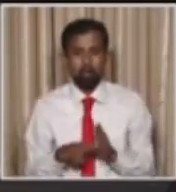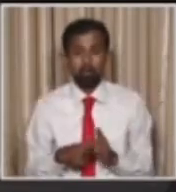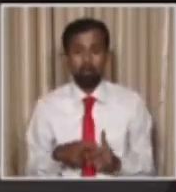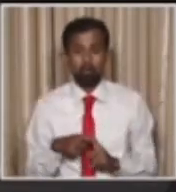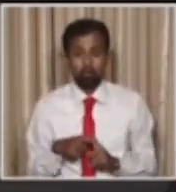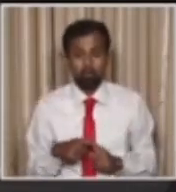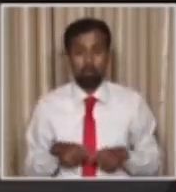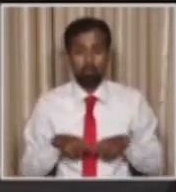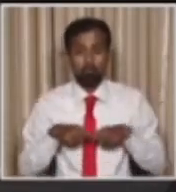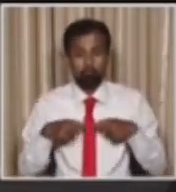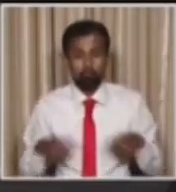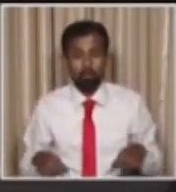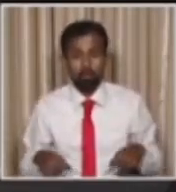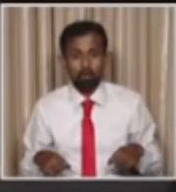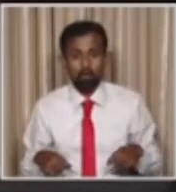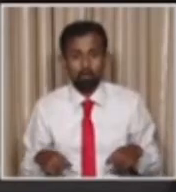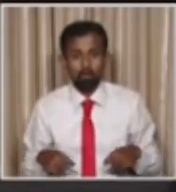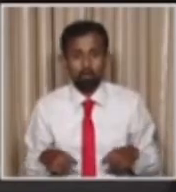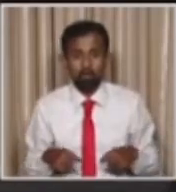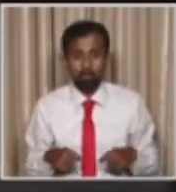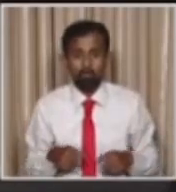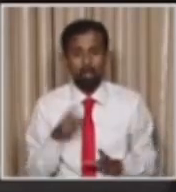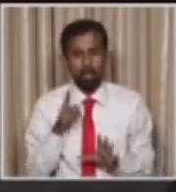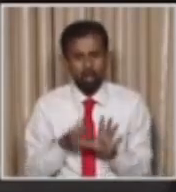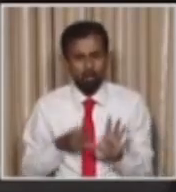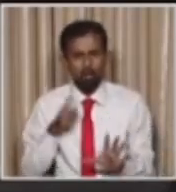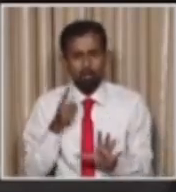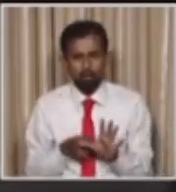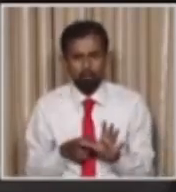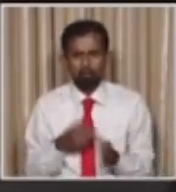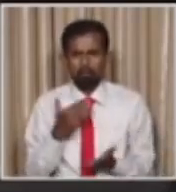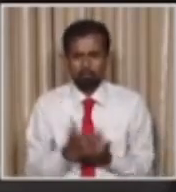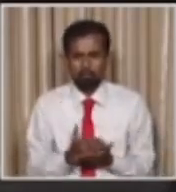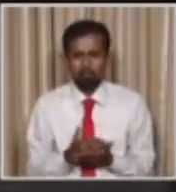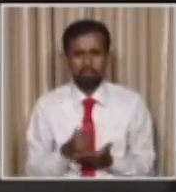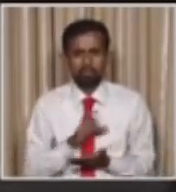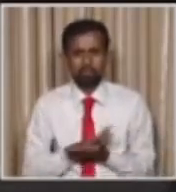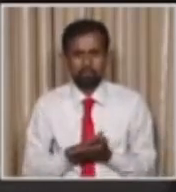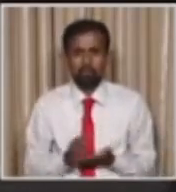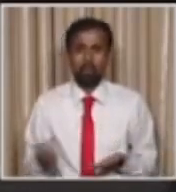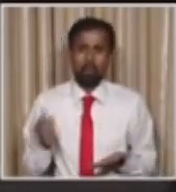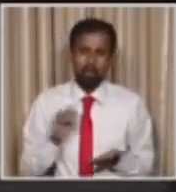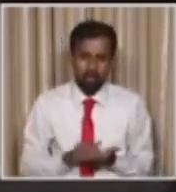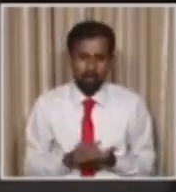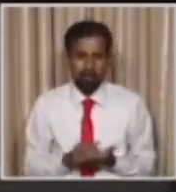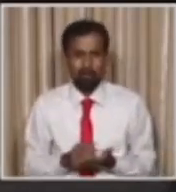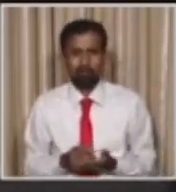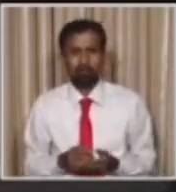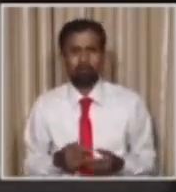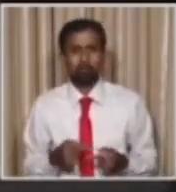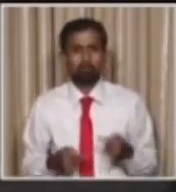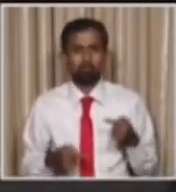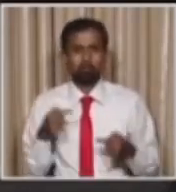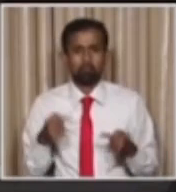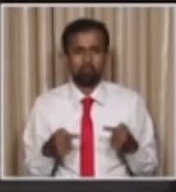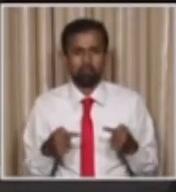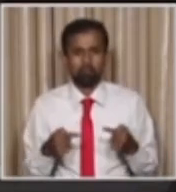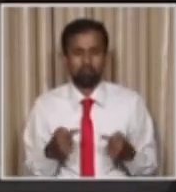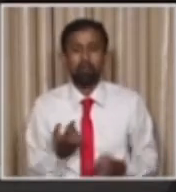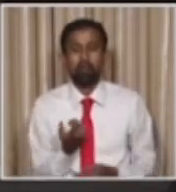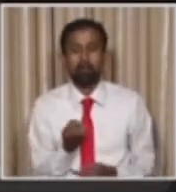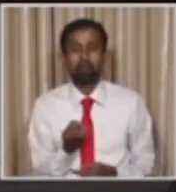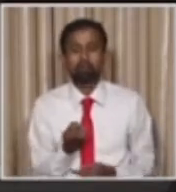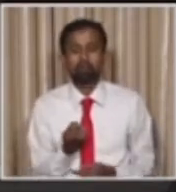ගාණක් වියදම් කරලා ඩිබේට් කරනවා දැන් මේක අවුරුදු ගාණක් ගියා නැවතුණා channel 4 සිද්ධියට ආයෙත් ඩිබේට් එකක් කරනවා කාගේ මුදල්ද